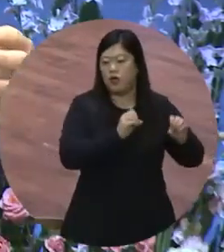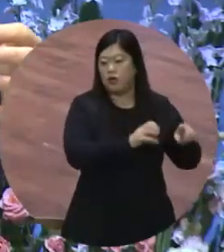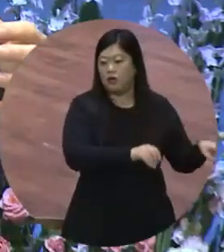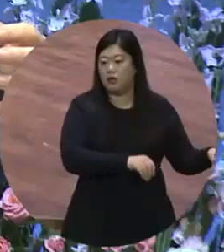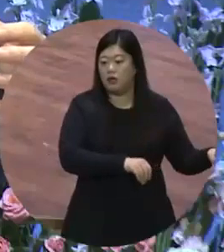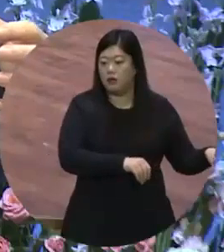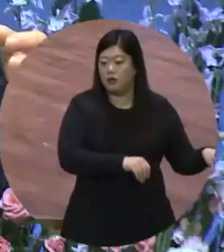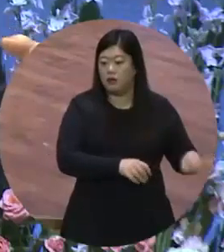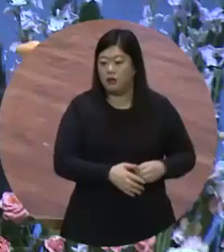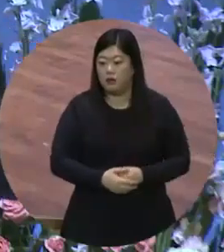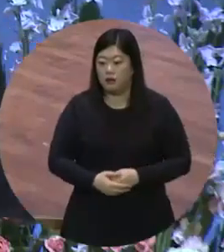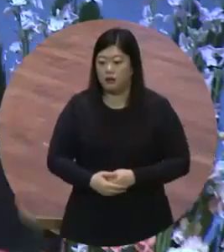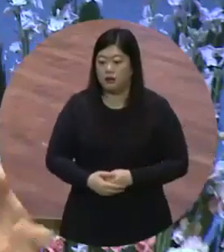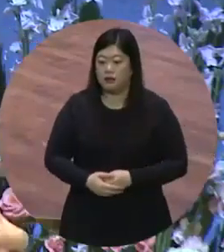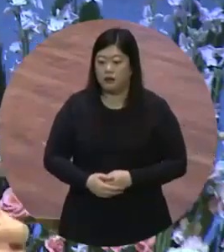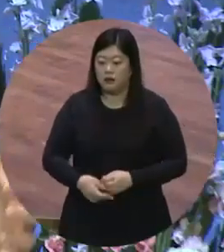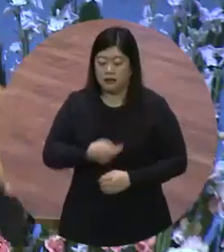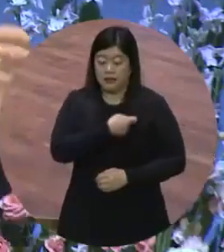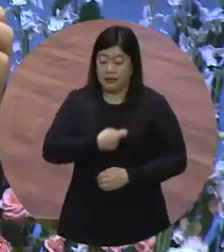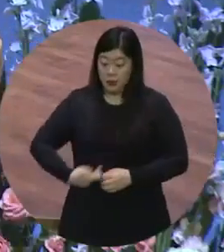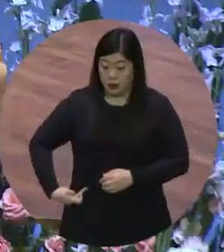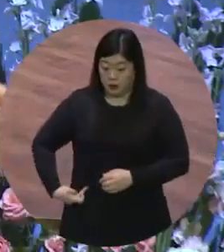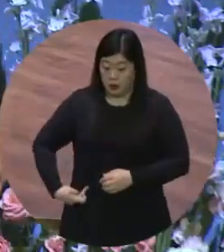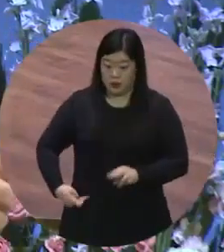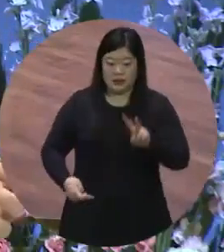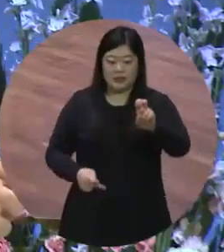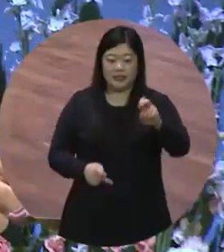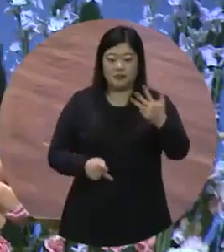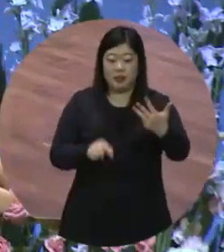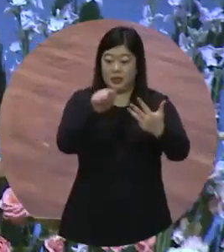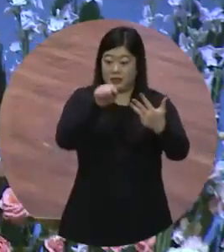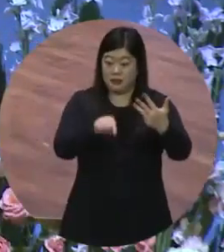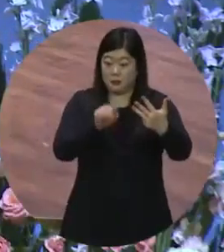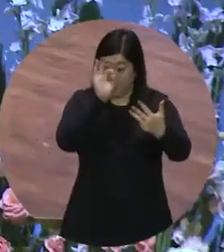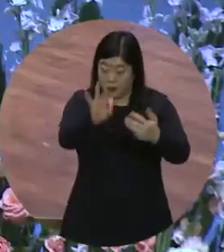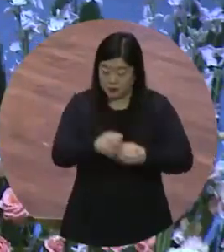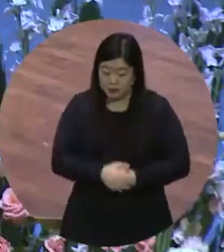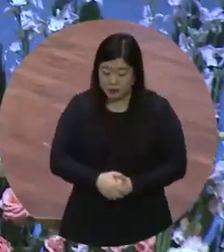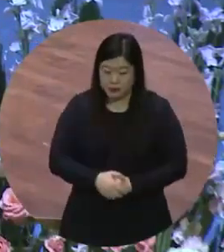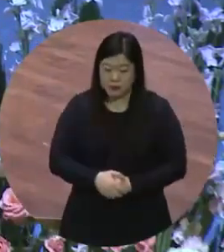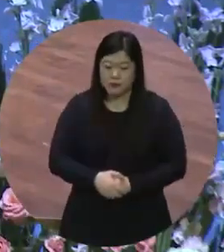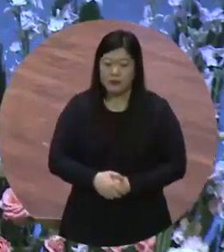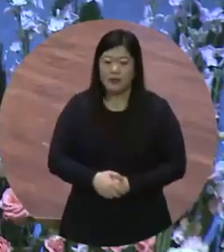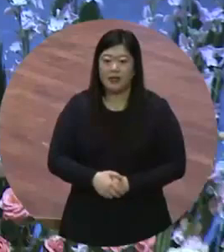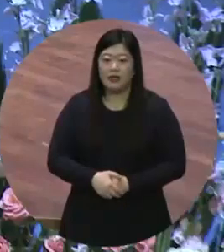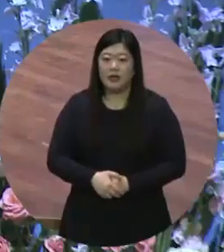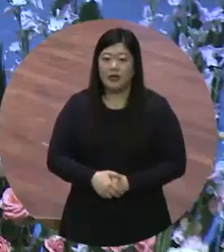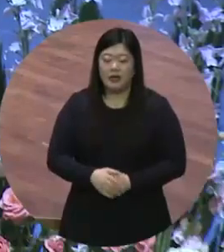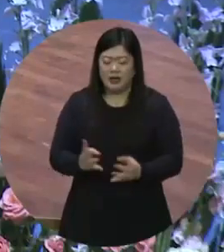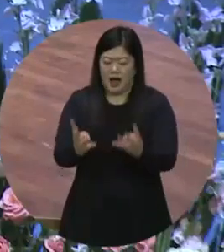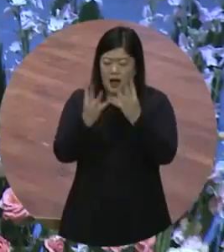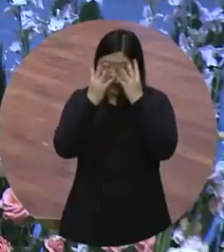사도행전 28장 마지막 31절은 뭐라고 말합니까? 그때도 로마 감옥이요. 감옥인데도